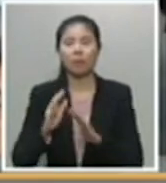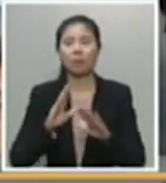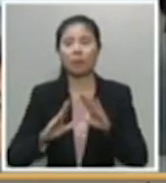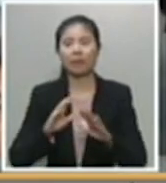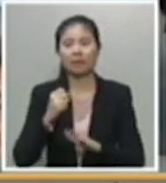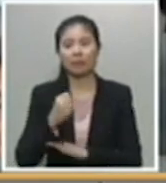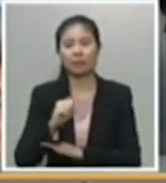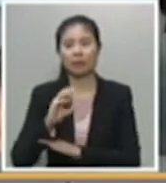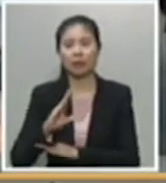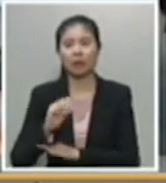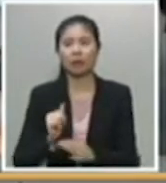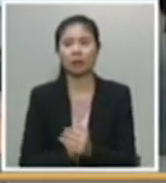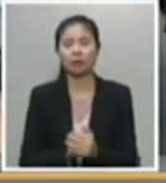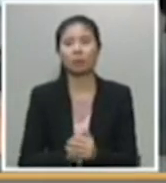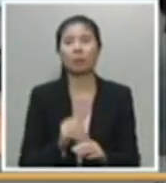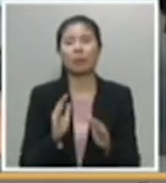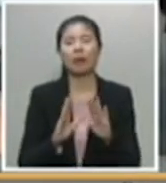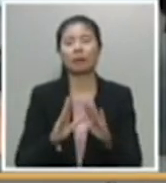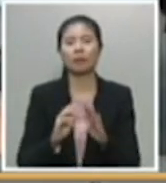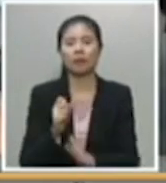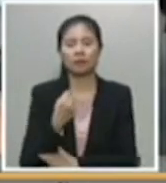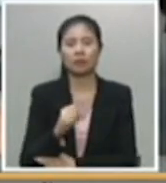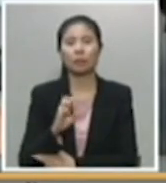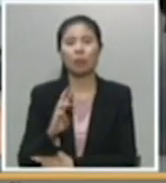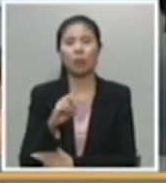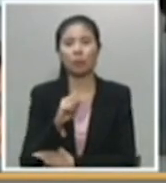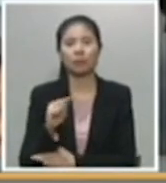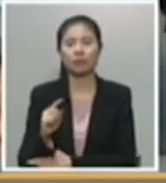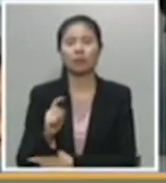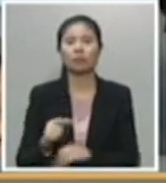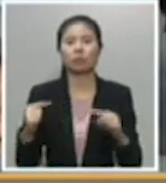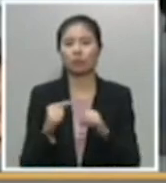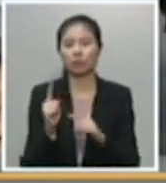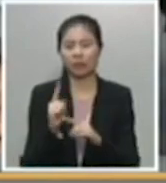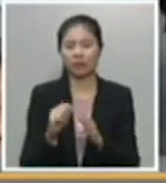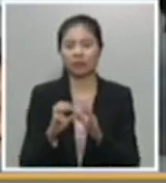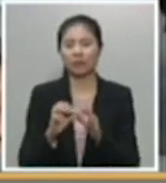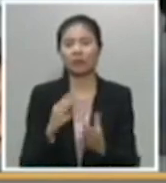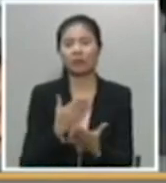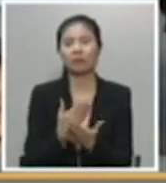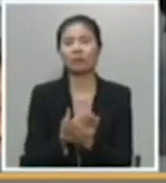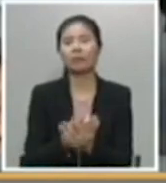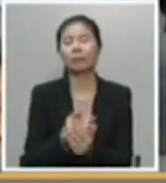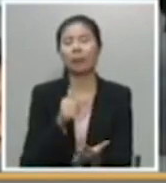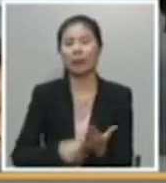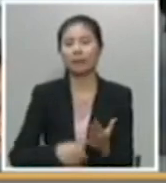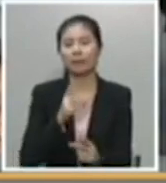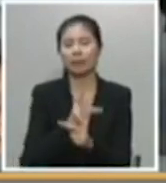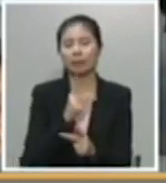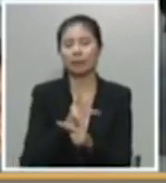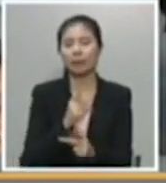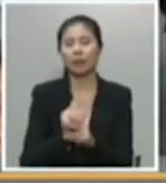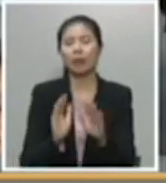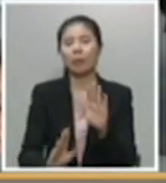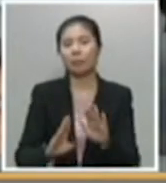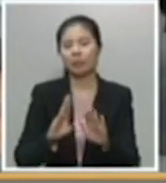ปี 53 ความจริงเกือบถึง 16% ด้วยซ้ำไปพูดง่ายๆก็คือสัดส่วนการจัดเก็บภาษีของประเทศไทยเทียบกับรายได้ของประเทศ